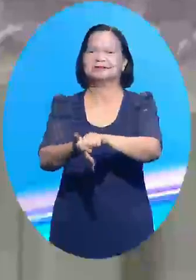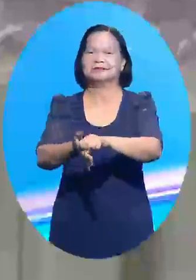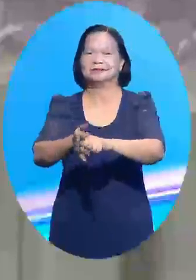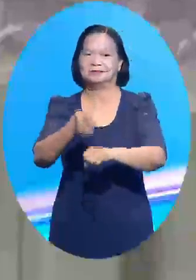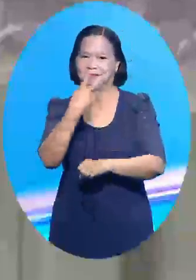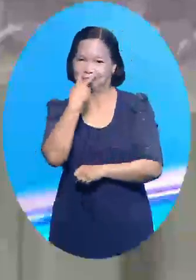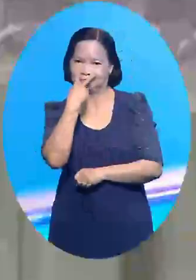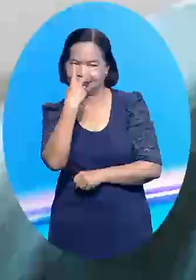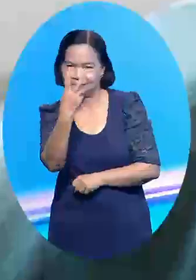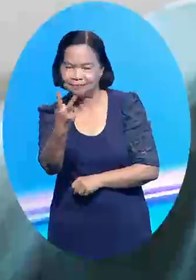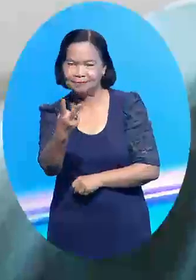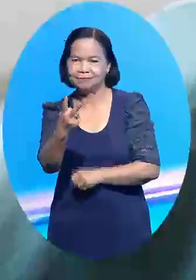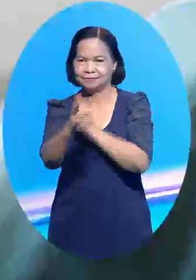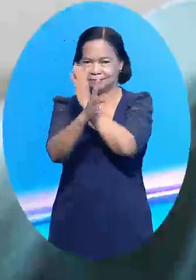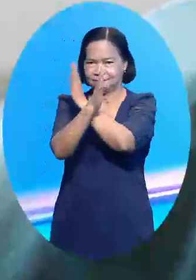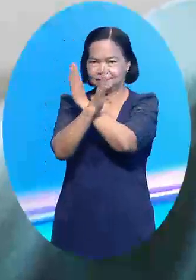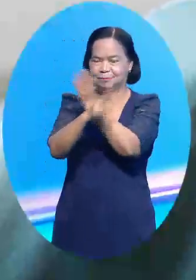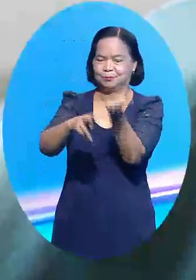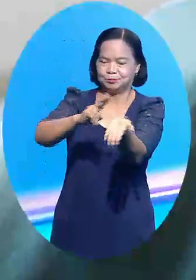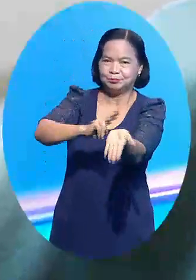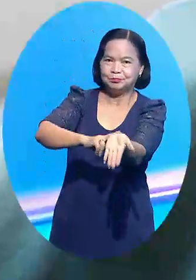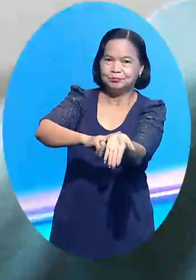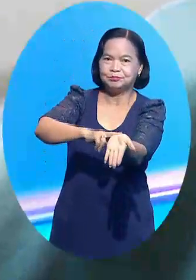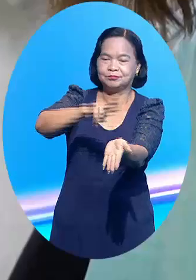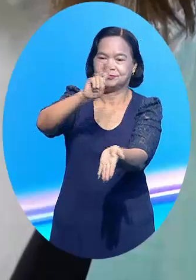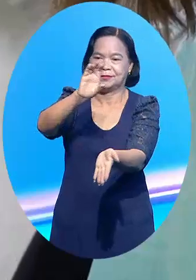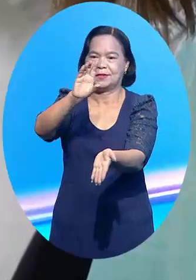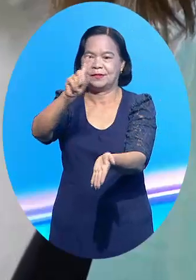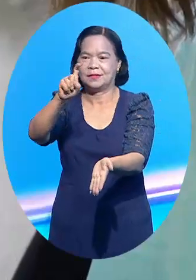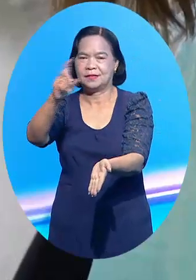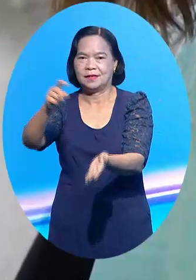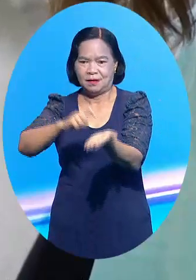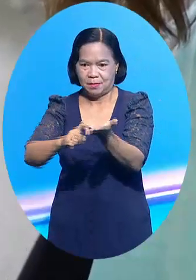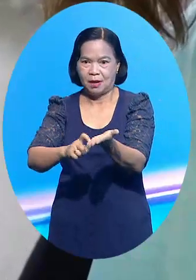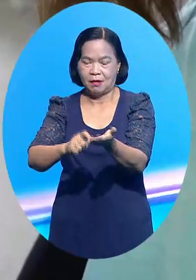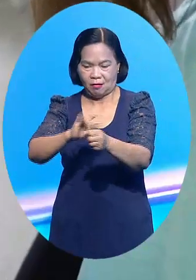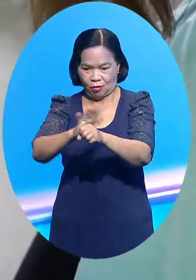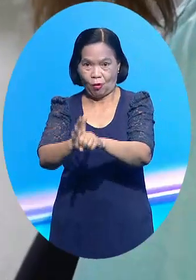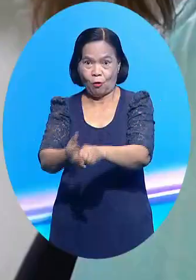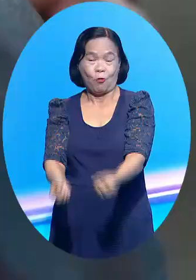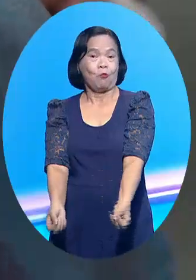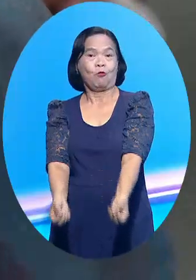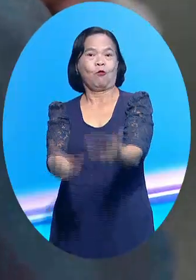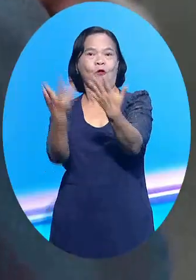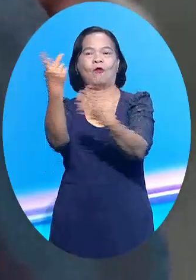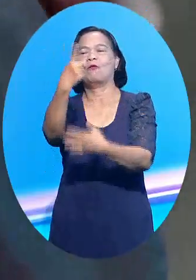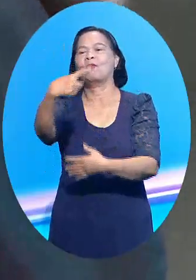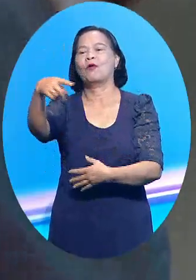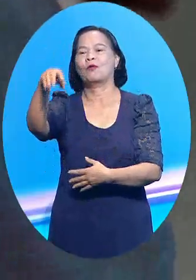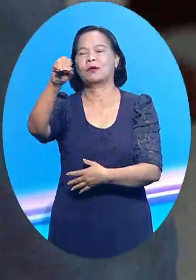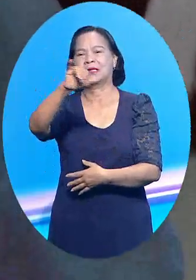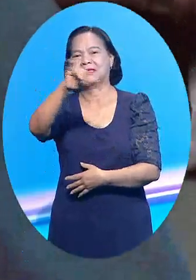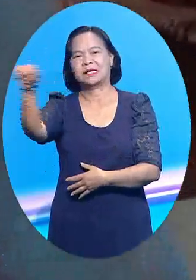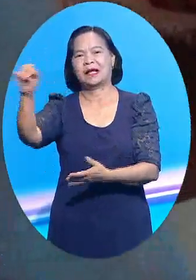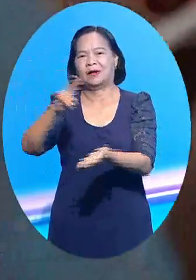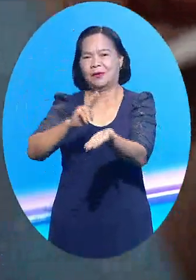trung tâm kiểm soát và phòng ngừa dịch bệnh cdc Mỹ kể từ khi covid-19 bùng phát đến nay nước này đã ghi nhận hơn 106 triệu ca